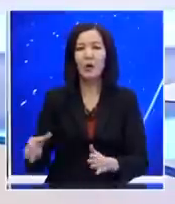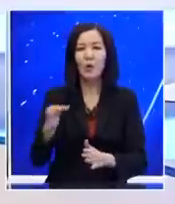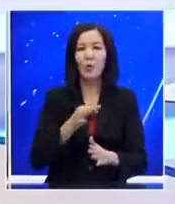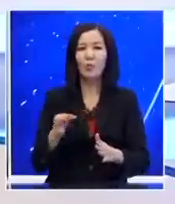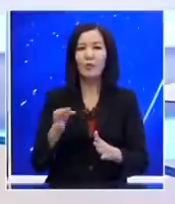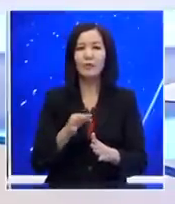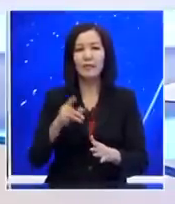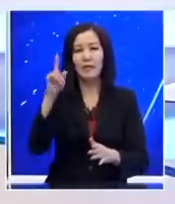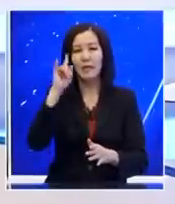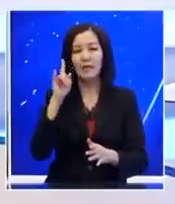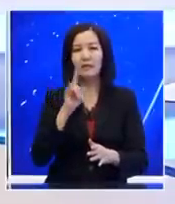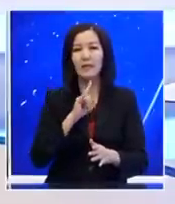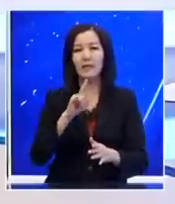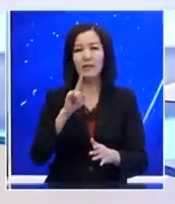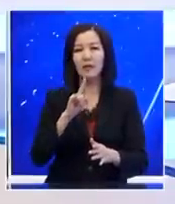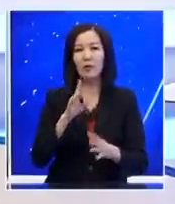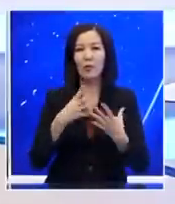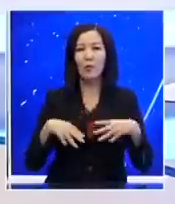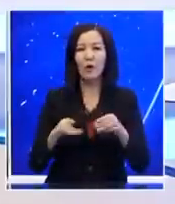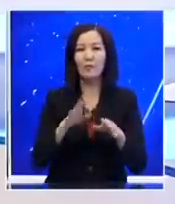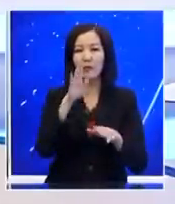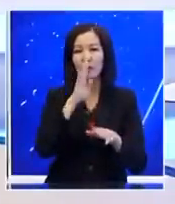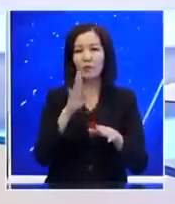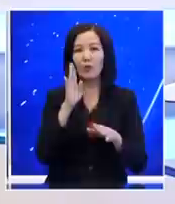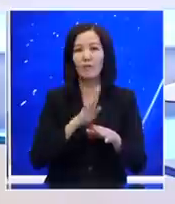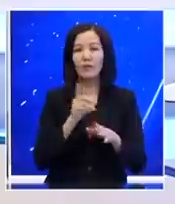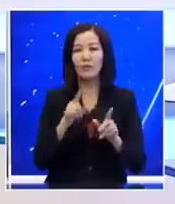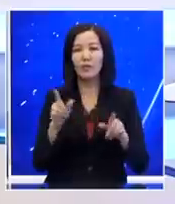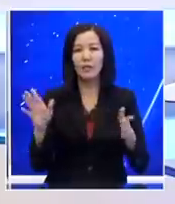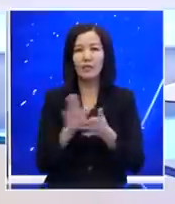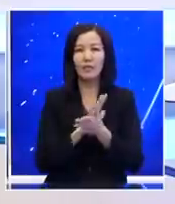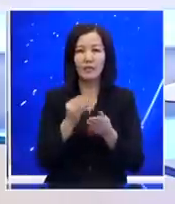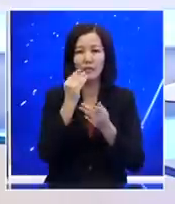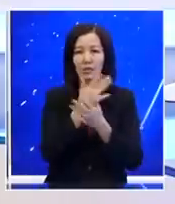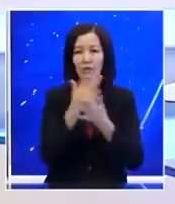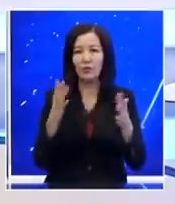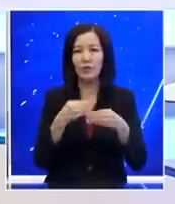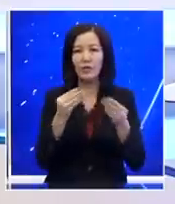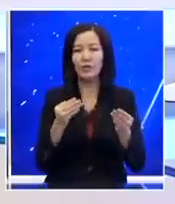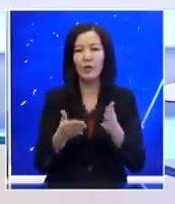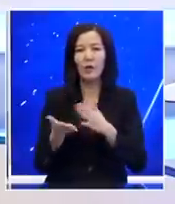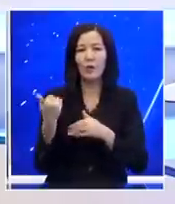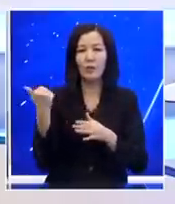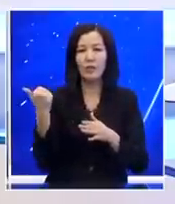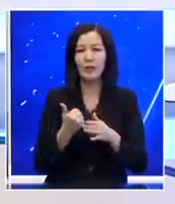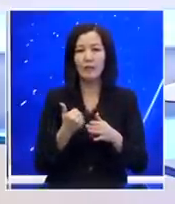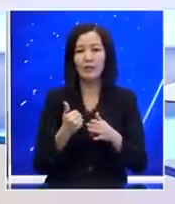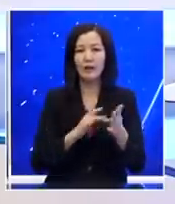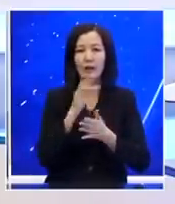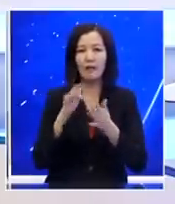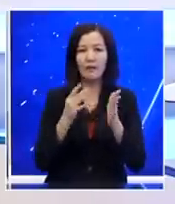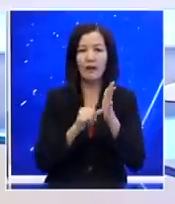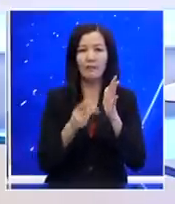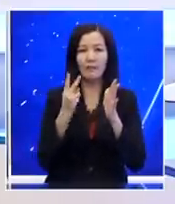Облыстық қазақ саңыраулар қоғамы қаладағы есту қабілеті нашар жандарға тегін азық-түлік таратты. Олар өткен аптадан бері